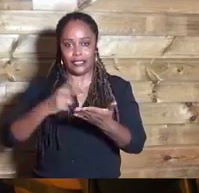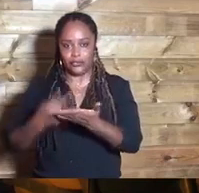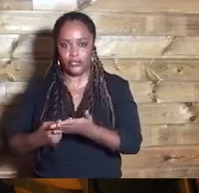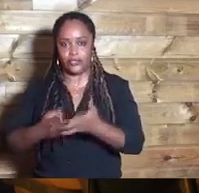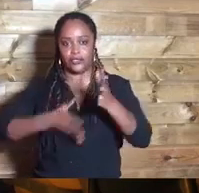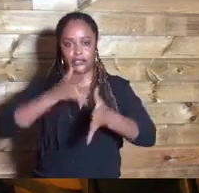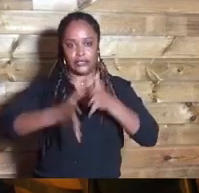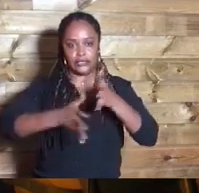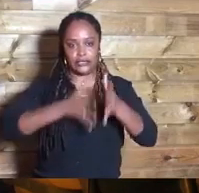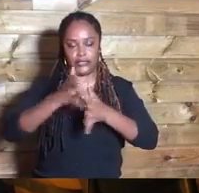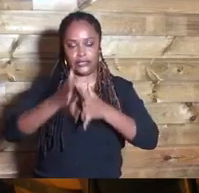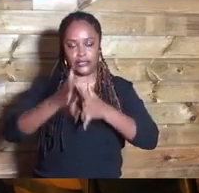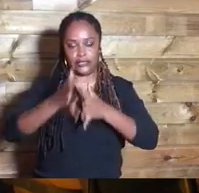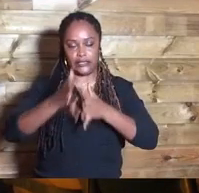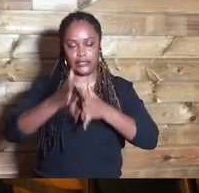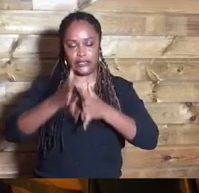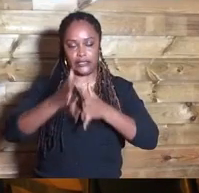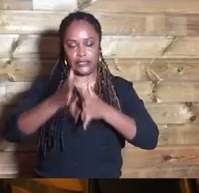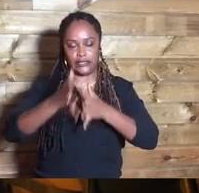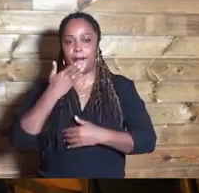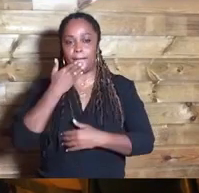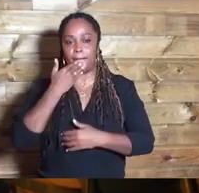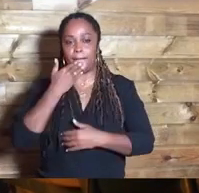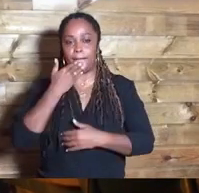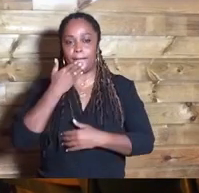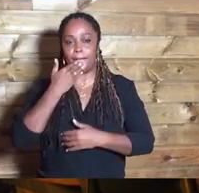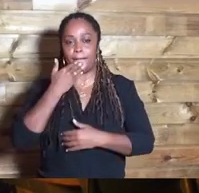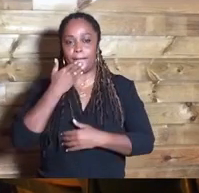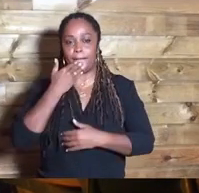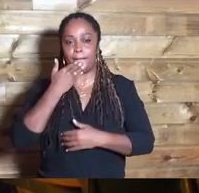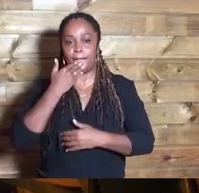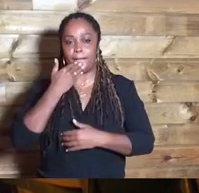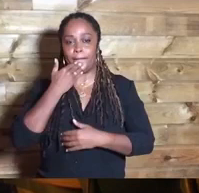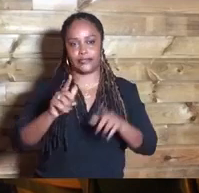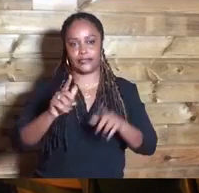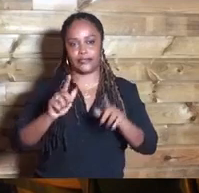des signes qu'il a, et c'est moun là aussi qui a fait des scripts pour nous.